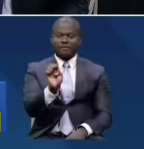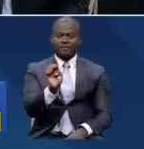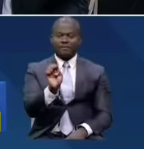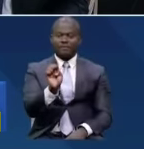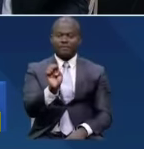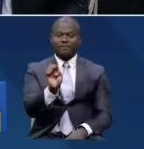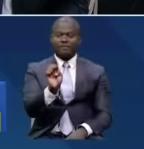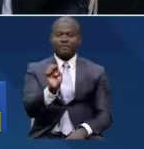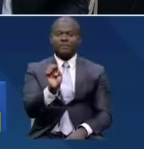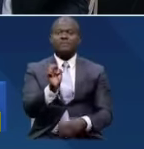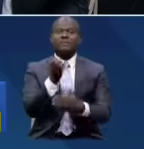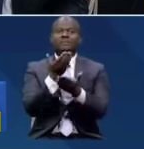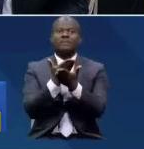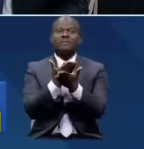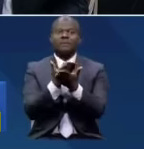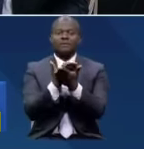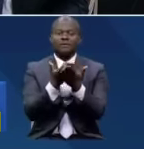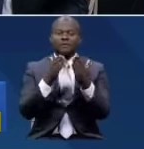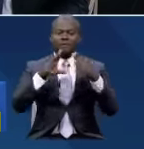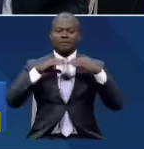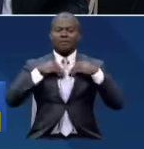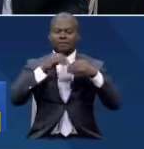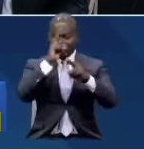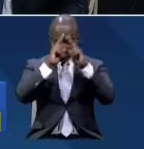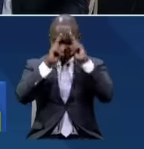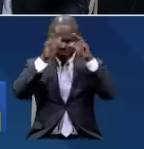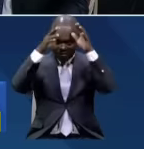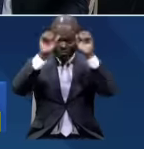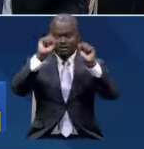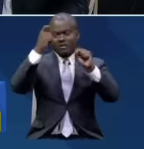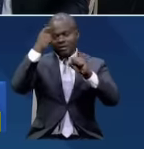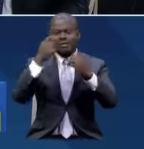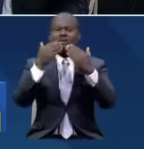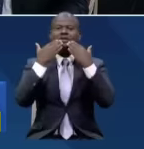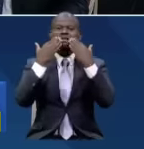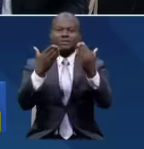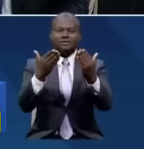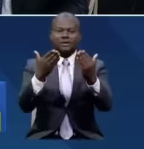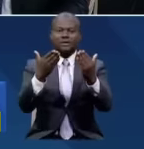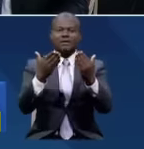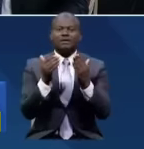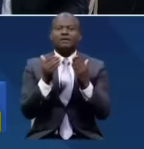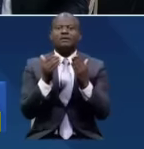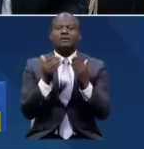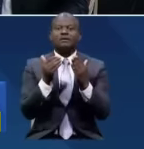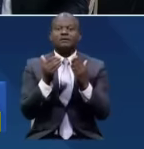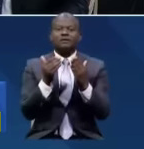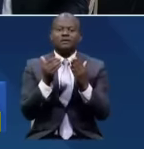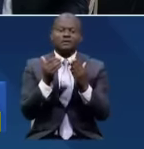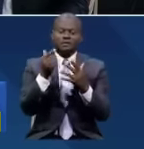Ndagira ngo munyemerere nyakubahwa Perezida wa Repubulika, mbanze ndashimire ibyiza byinshi